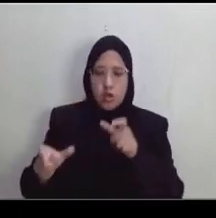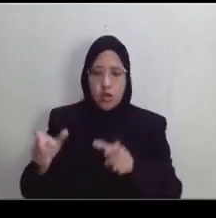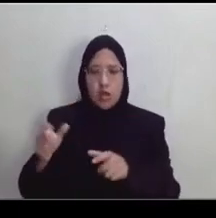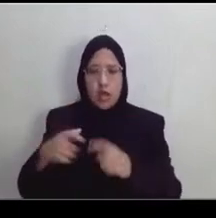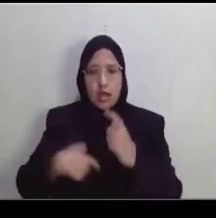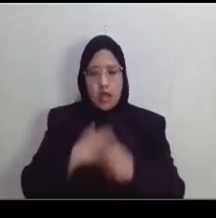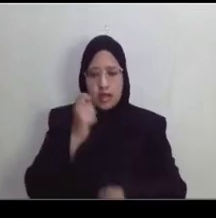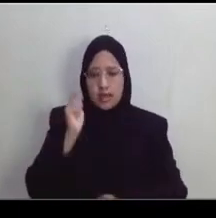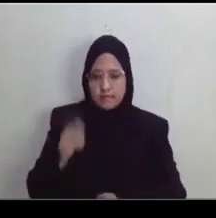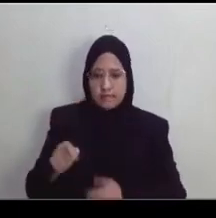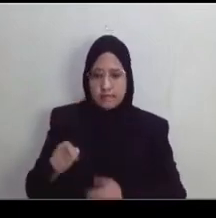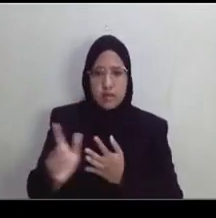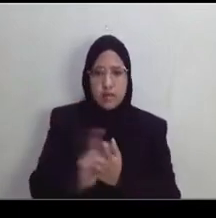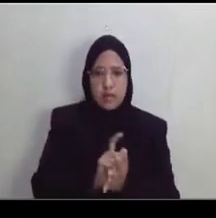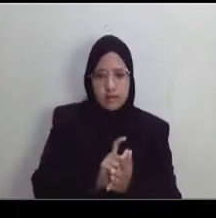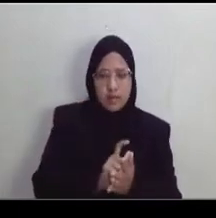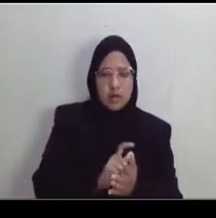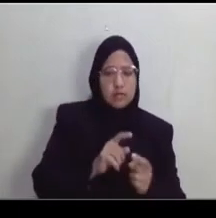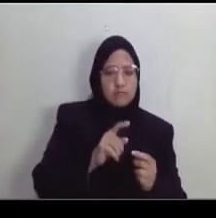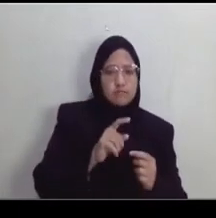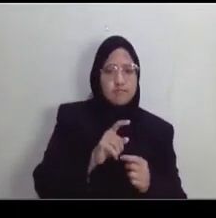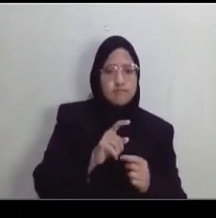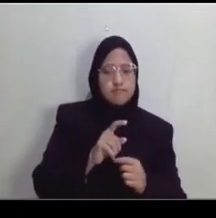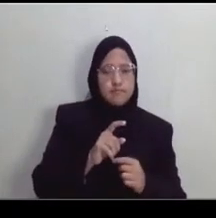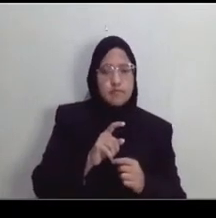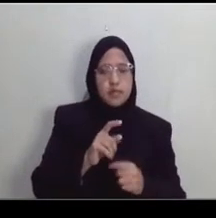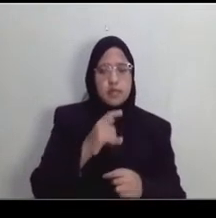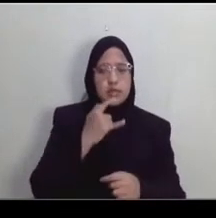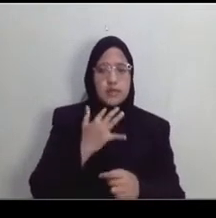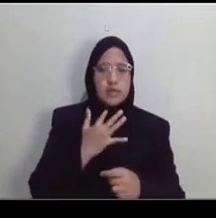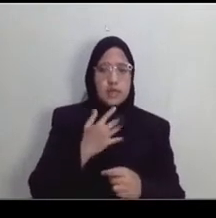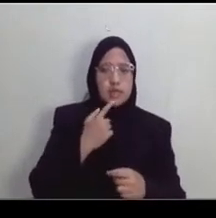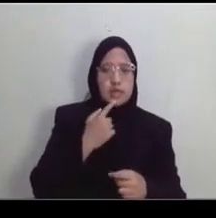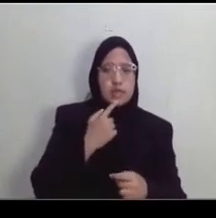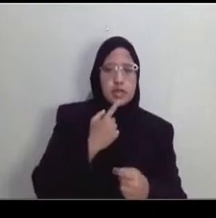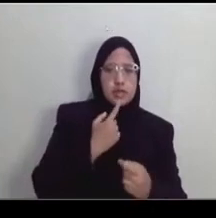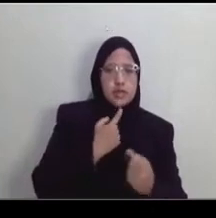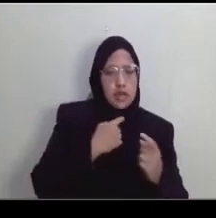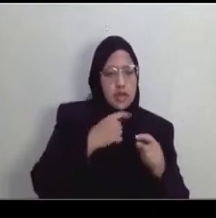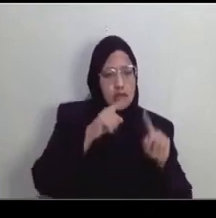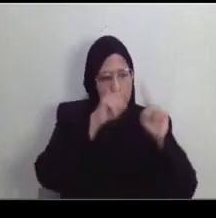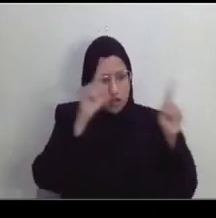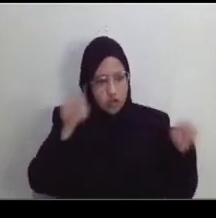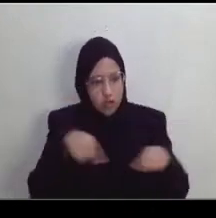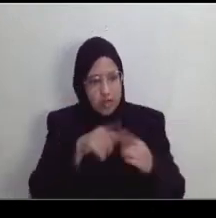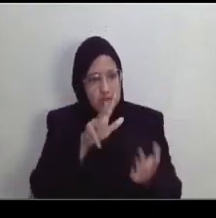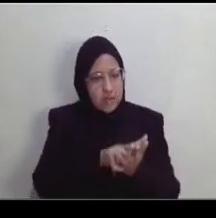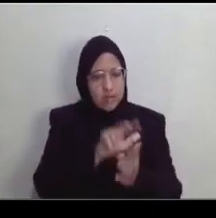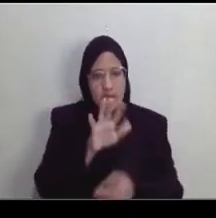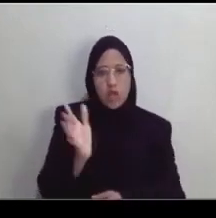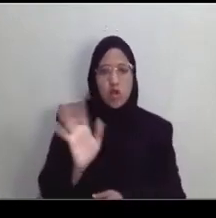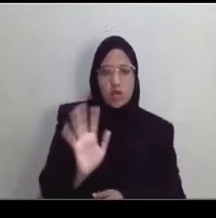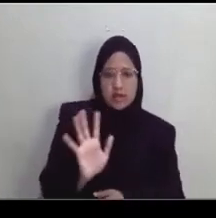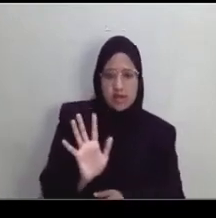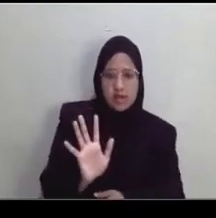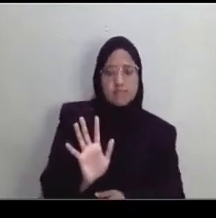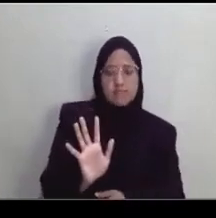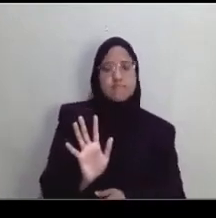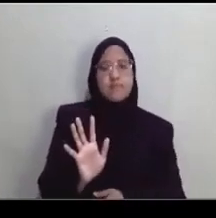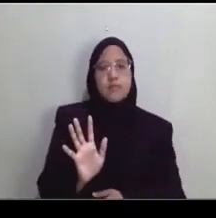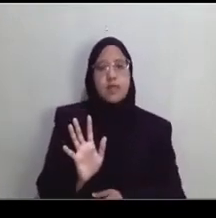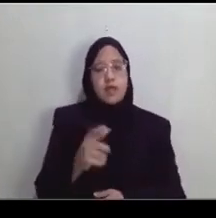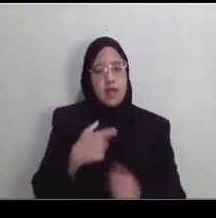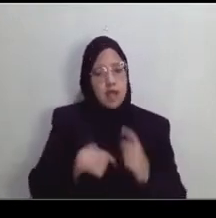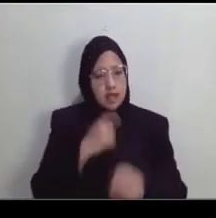maupun Maaf baik secara tersat maupun tersurat menunjukkan gelagat dan sikap bahwa h